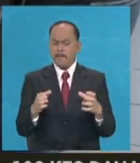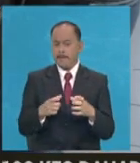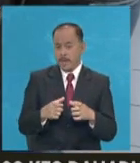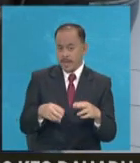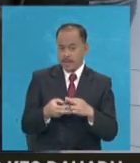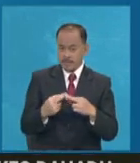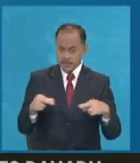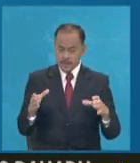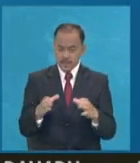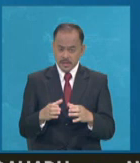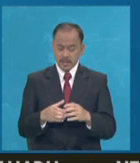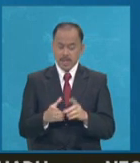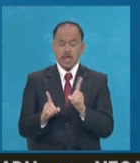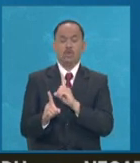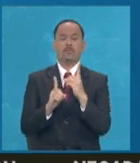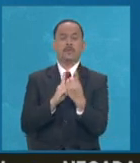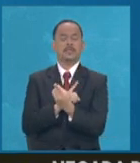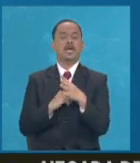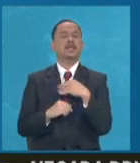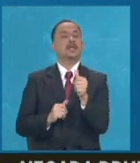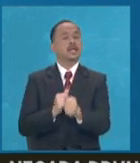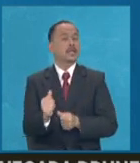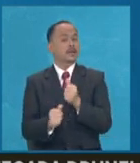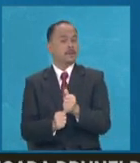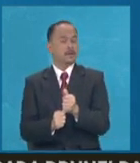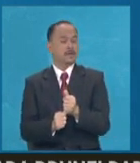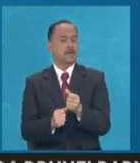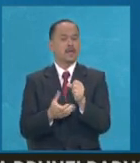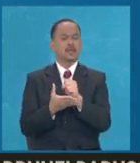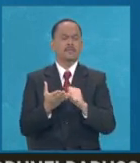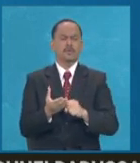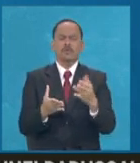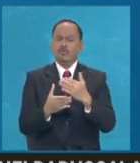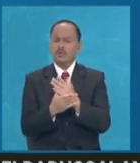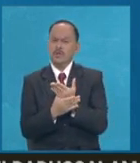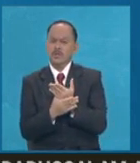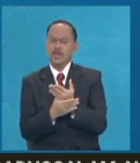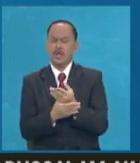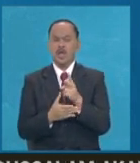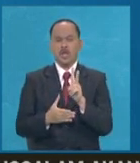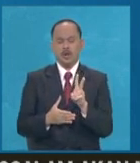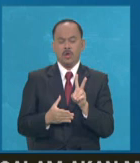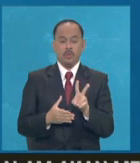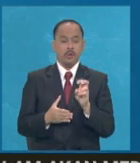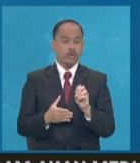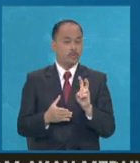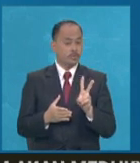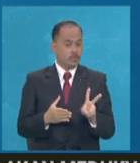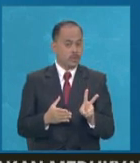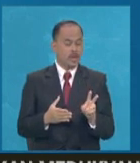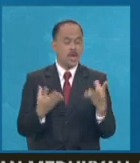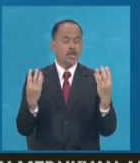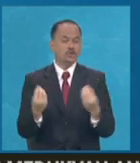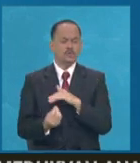bungkusan yaitu domestik dan antar bangsa siaran statistik mengungsikan sepanjang Tahun 2022 jumlah